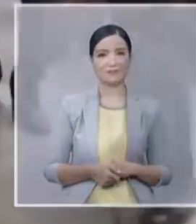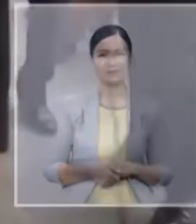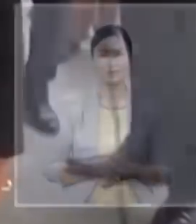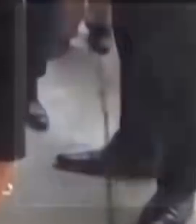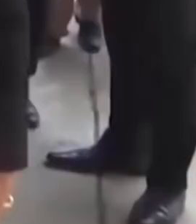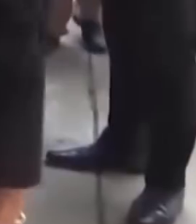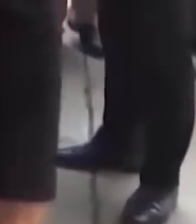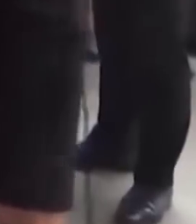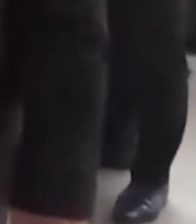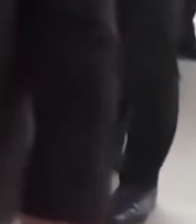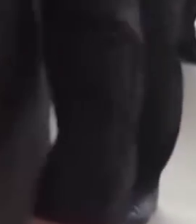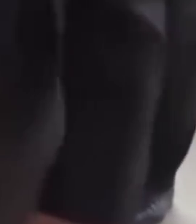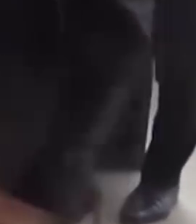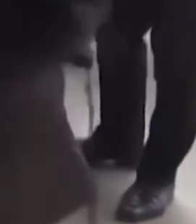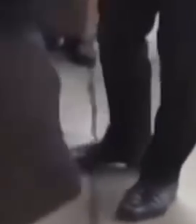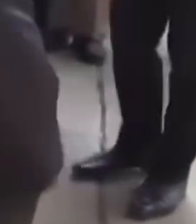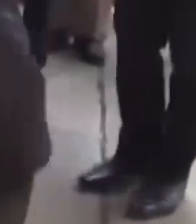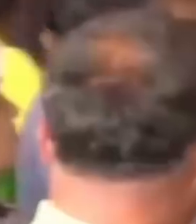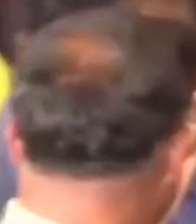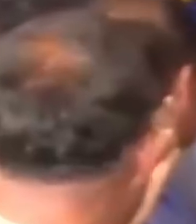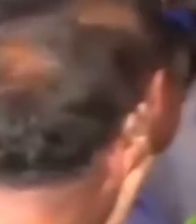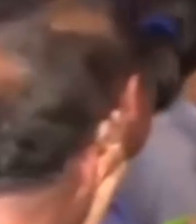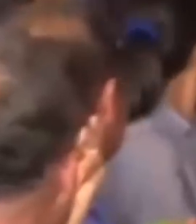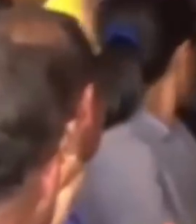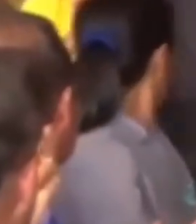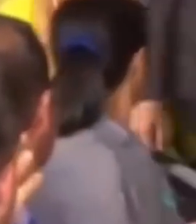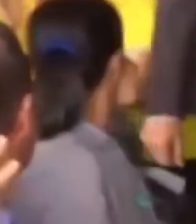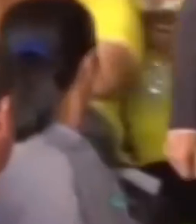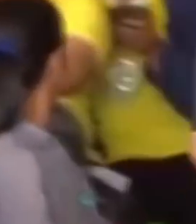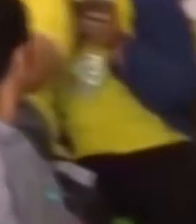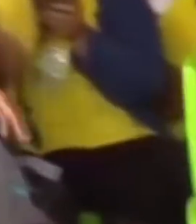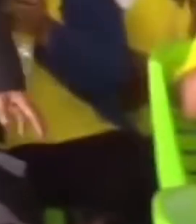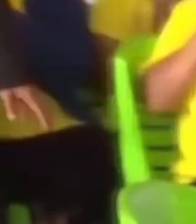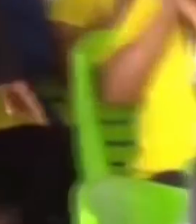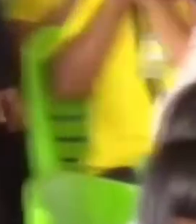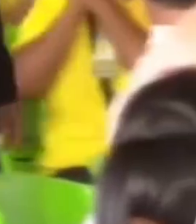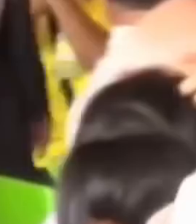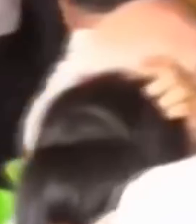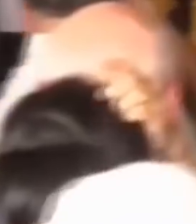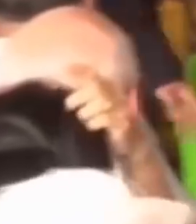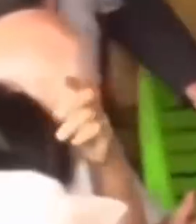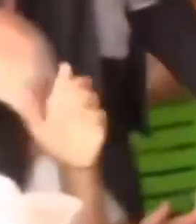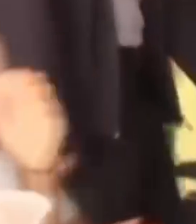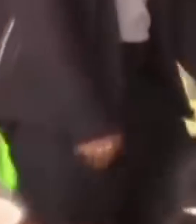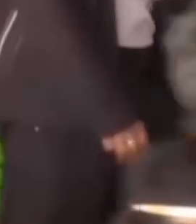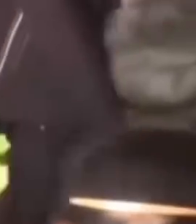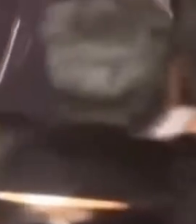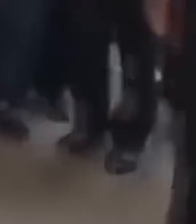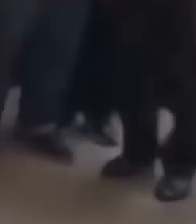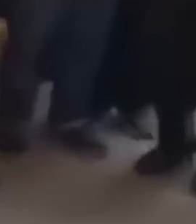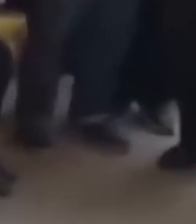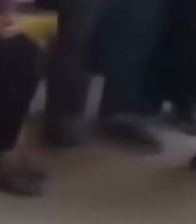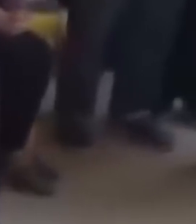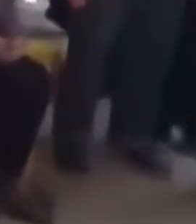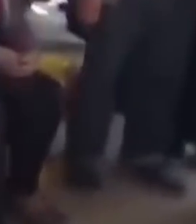ยังมีความหวังเชื่อว่าวันพรุ่งนี้อะไรต้องดีกว่าเดิมสิ่งที่เรามุ่งหมายในวัน